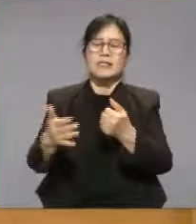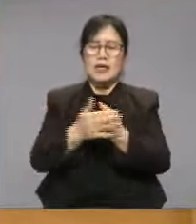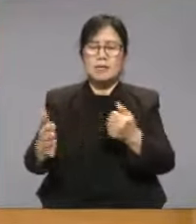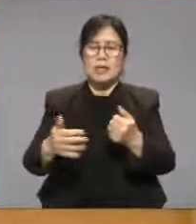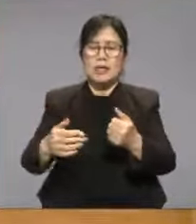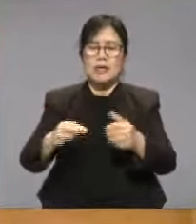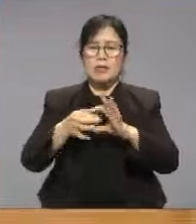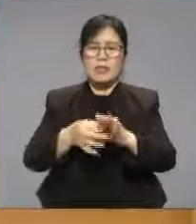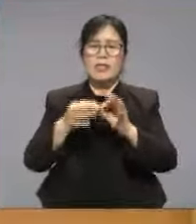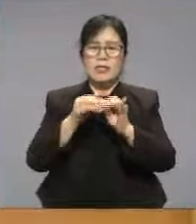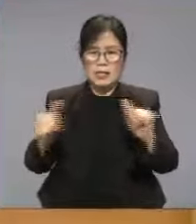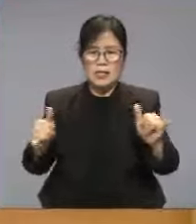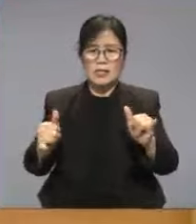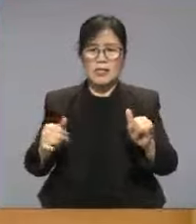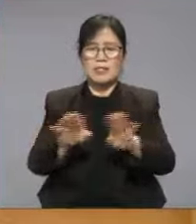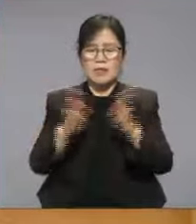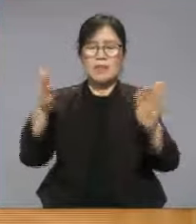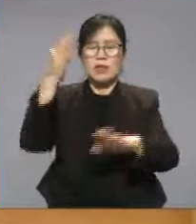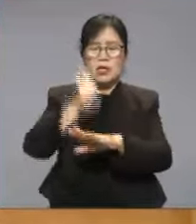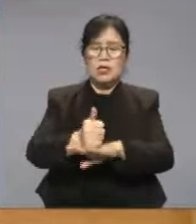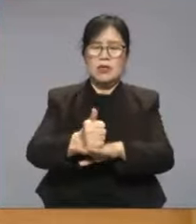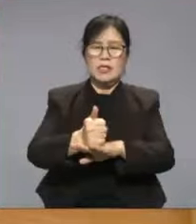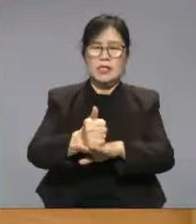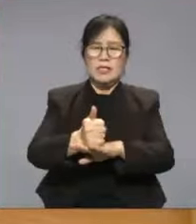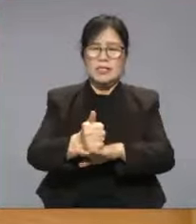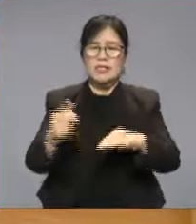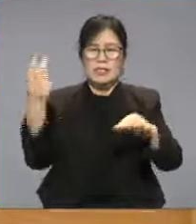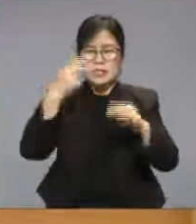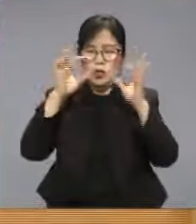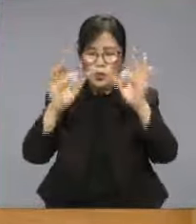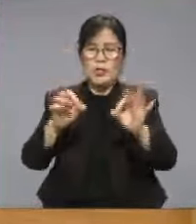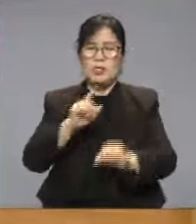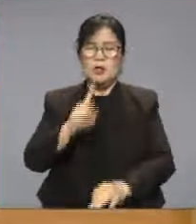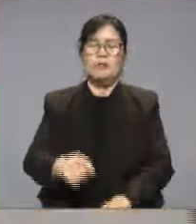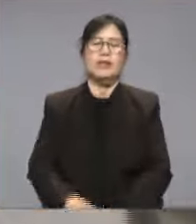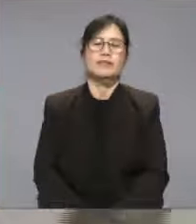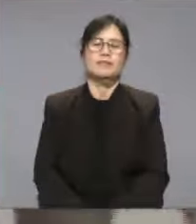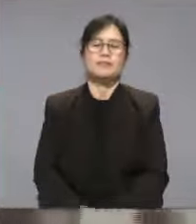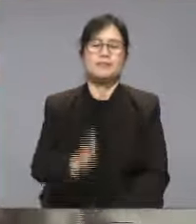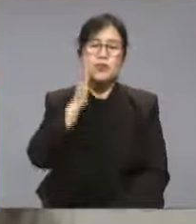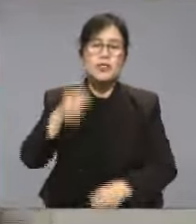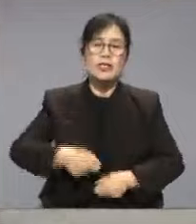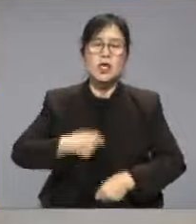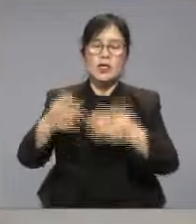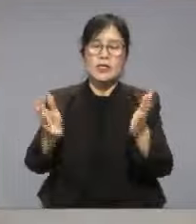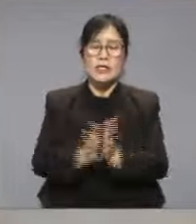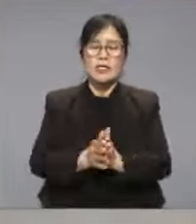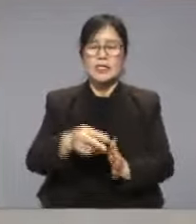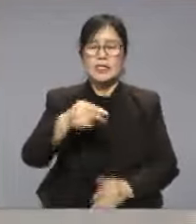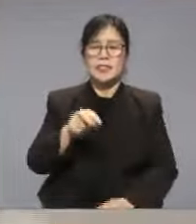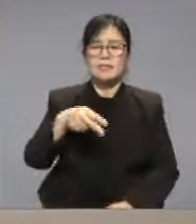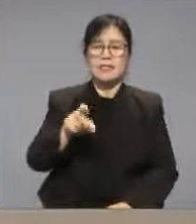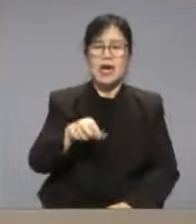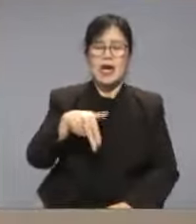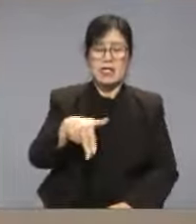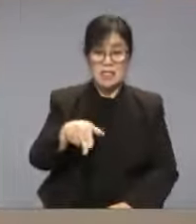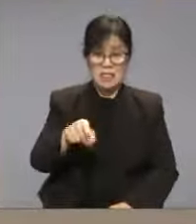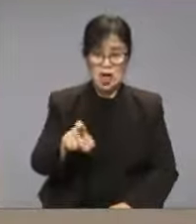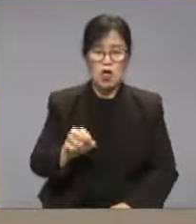당 관계자들은 개표 결과를 끝까지 지켜보겠다고 밝혔습니다. 또 녹색정의당에서는 심상정 후보가